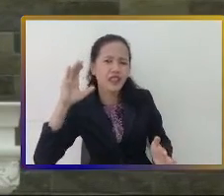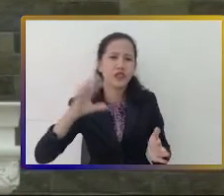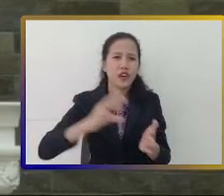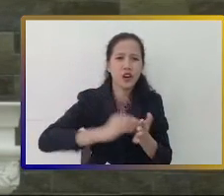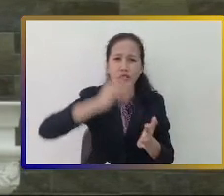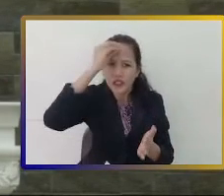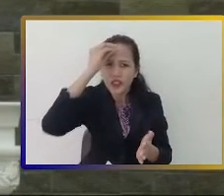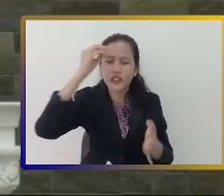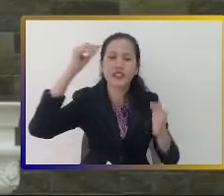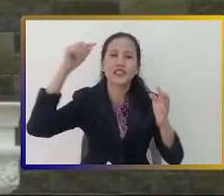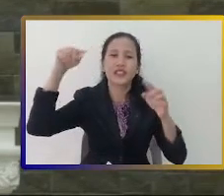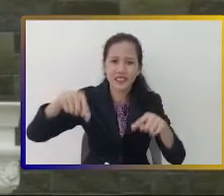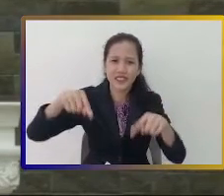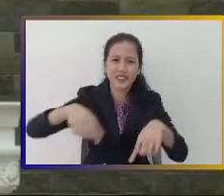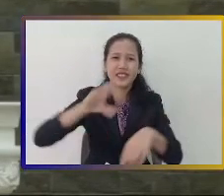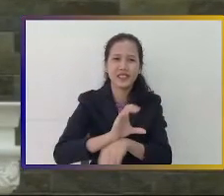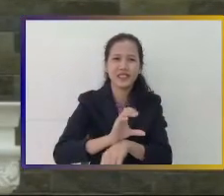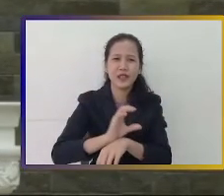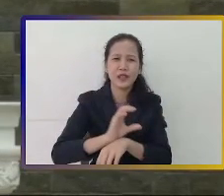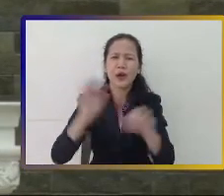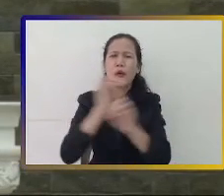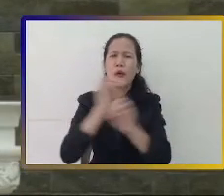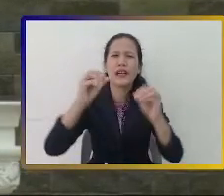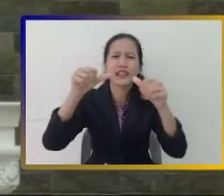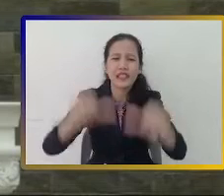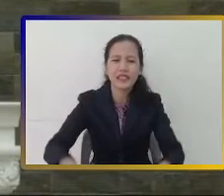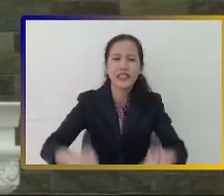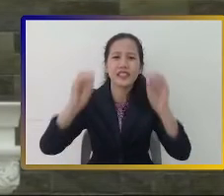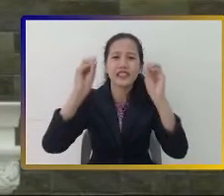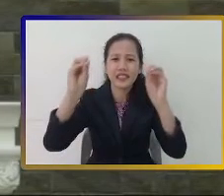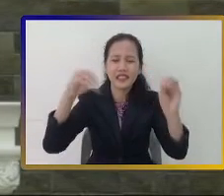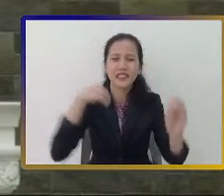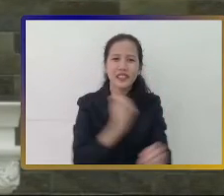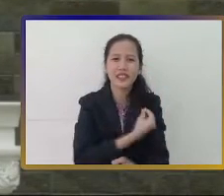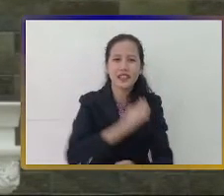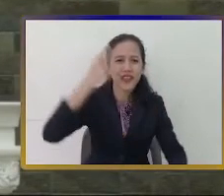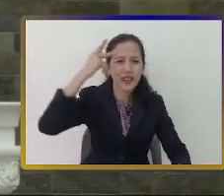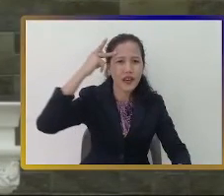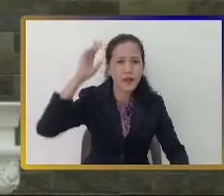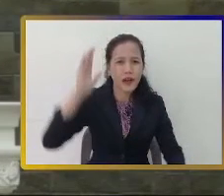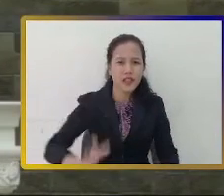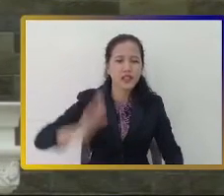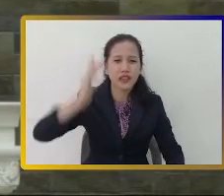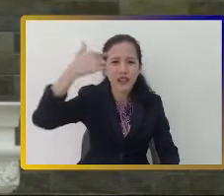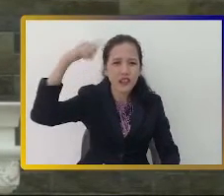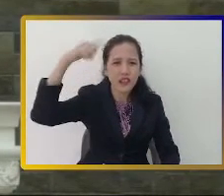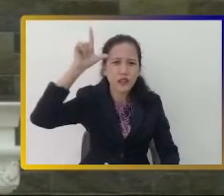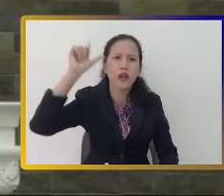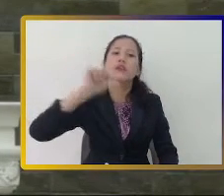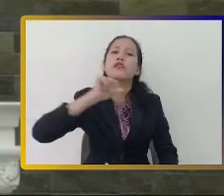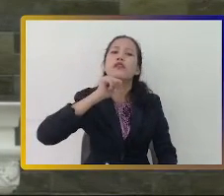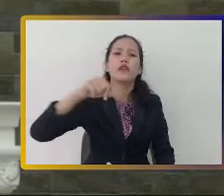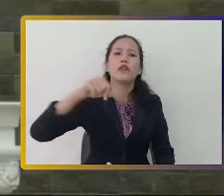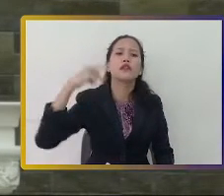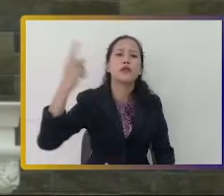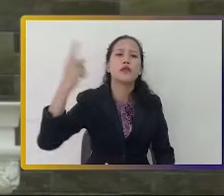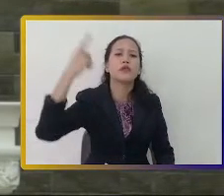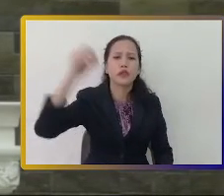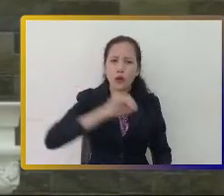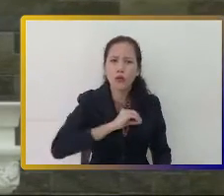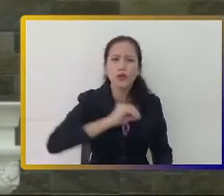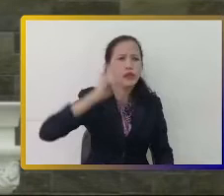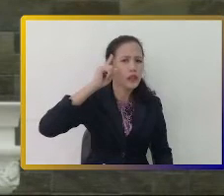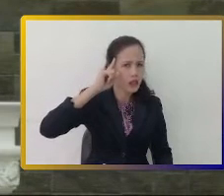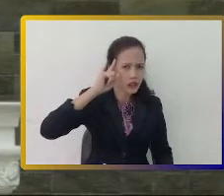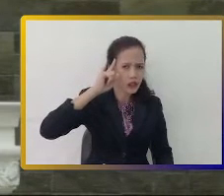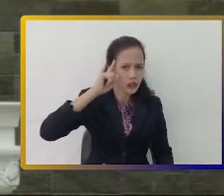ito. Wala na pong pwedeng ituro ang pastor po natin sa atin. It is not his opinion. Sabi ko, it is not